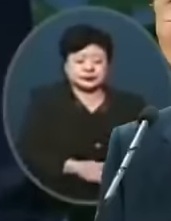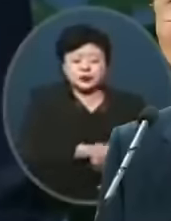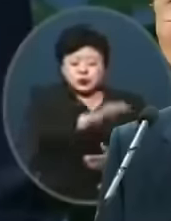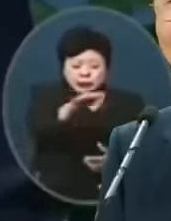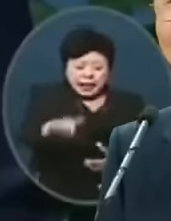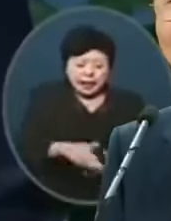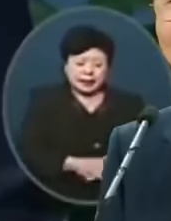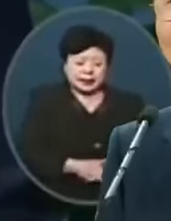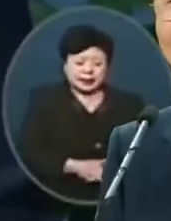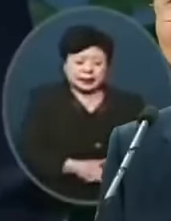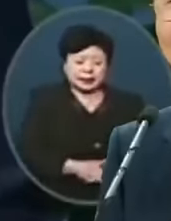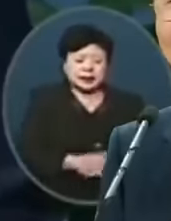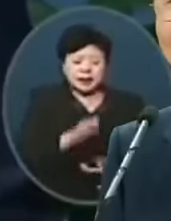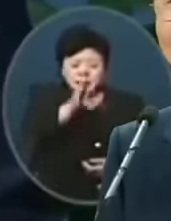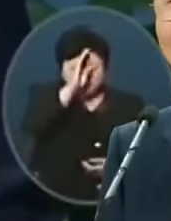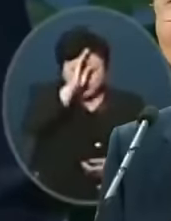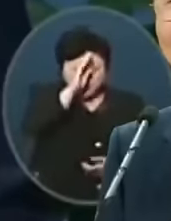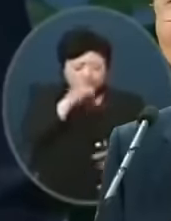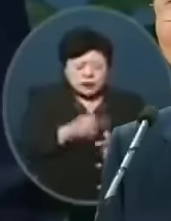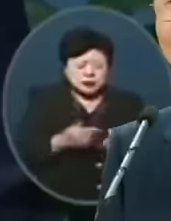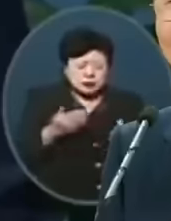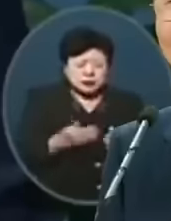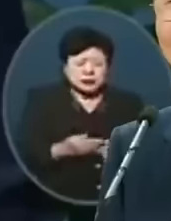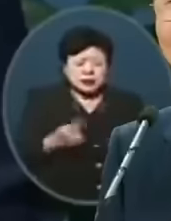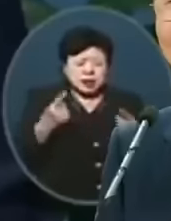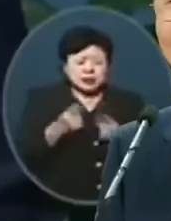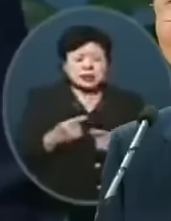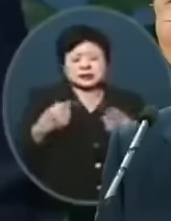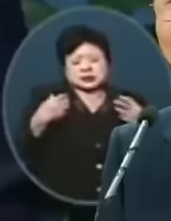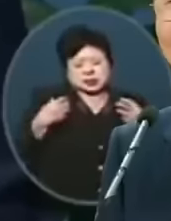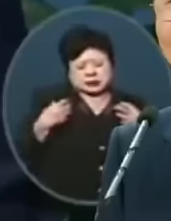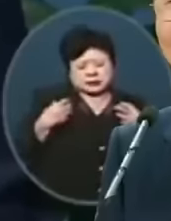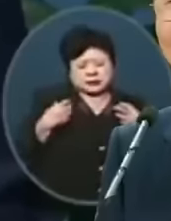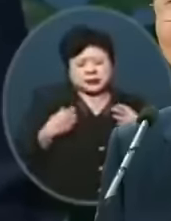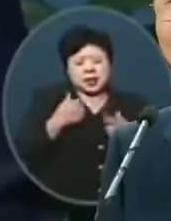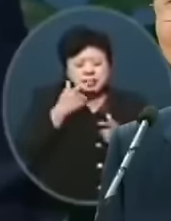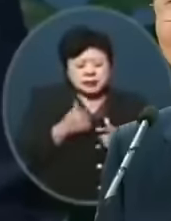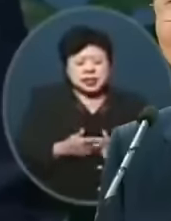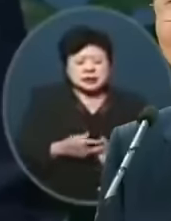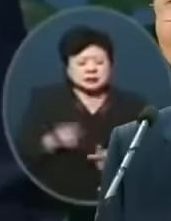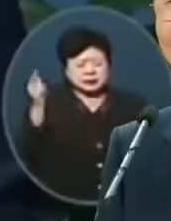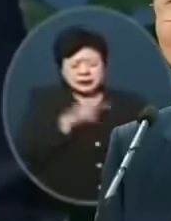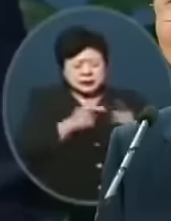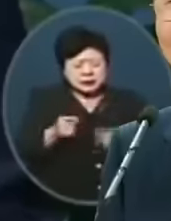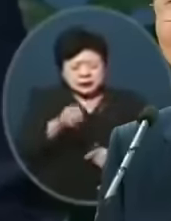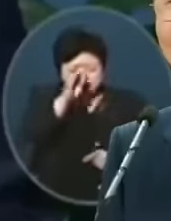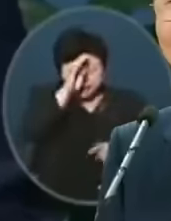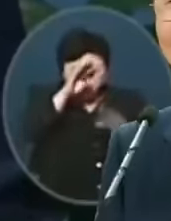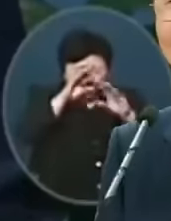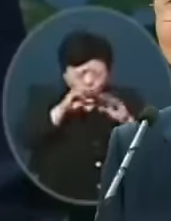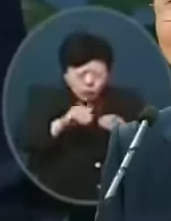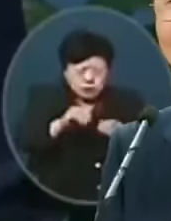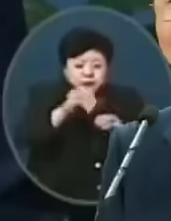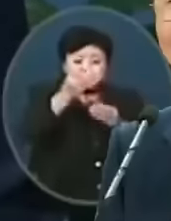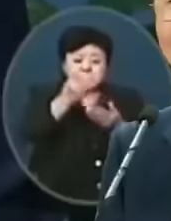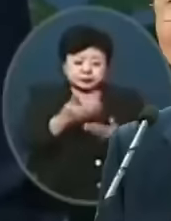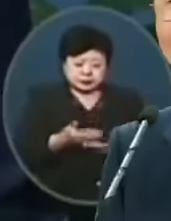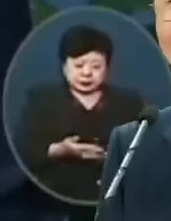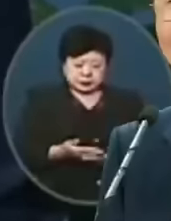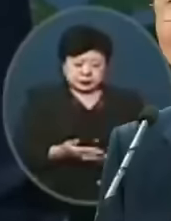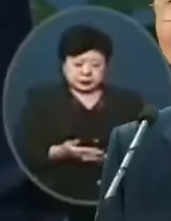우리의 질병을 예수님께 책임지어서 예수님이 채찍에 맞으심으로 병을 다